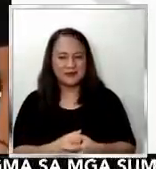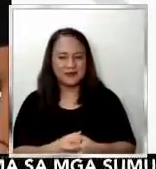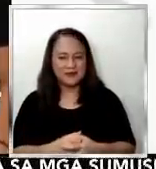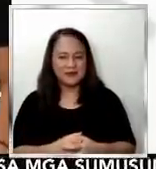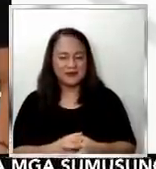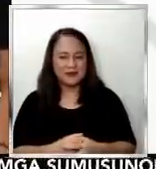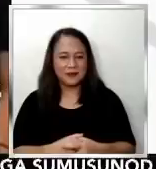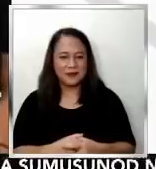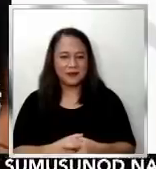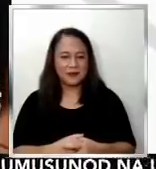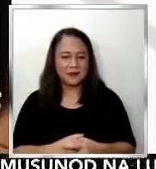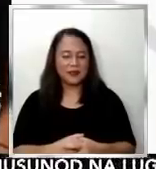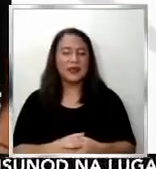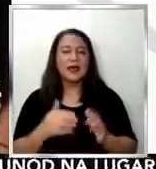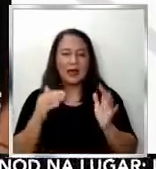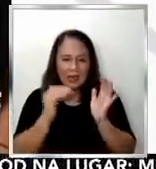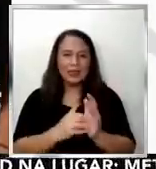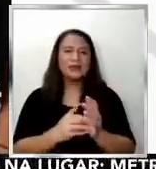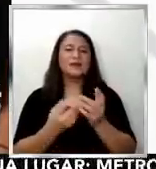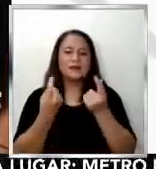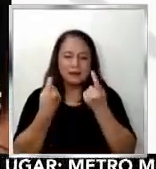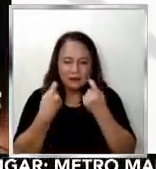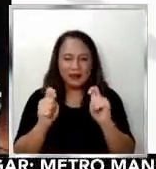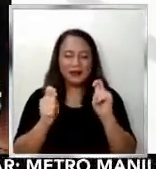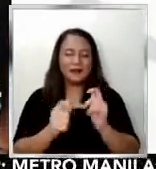At sinubukan pa.